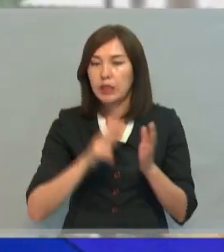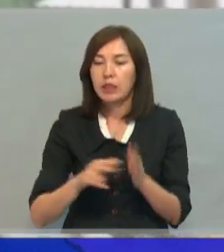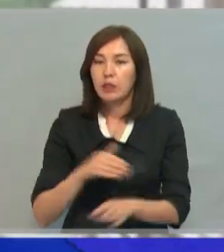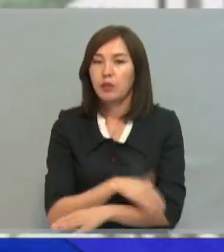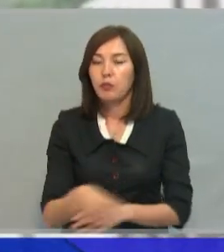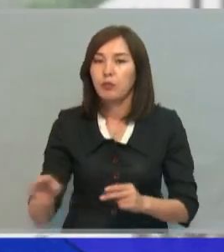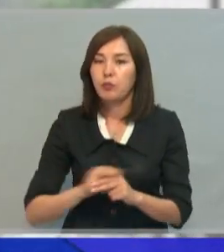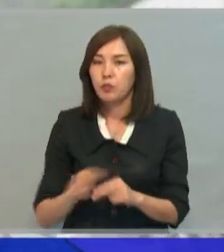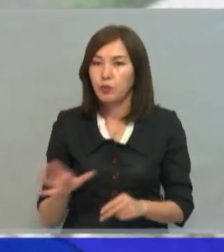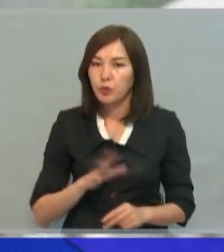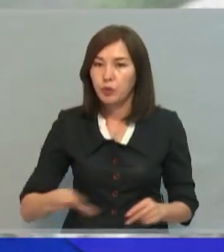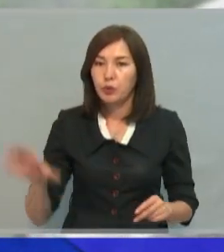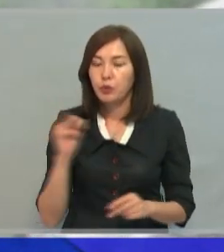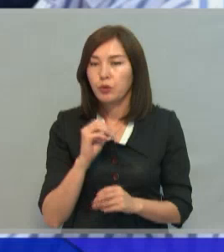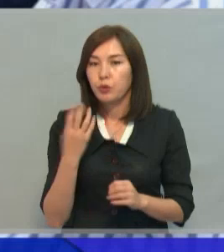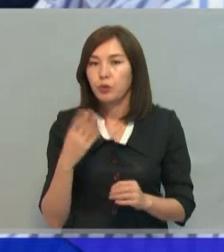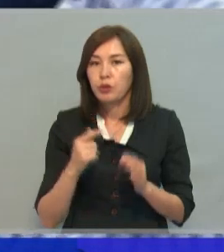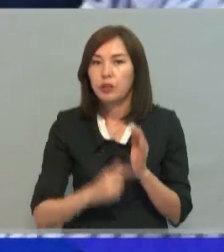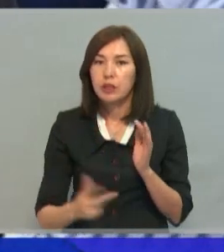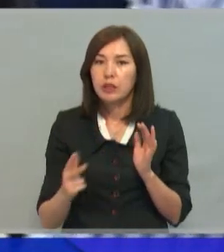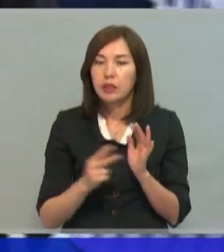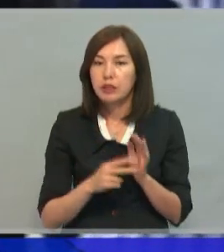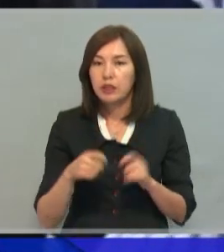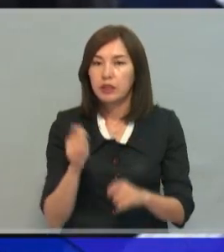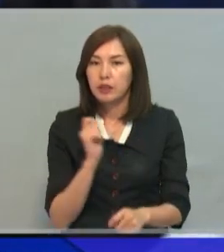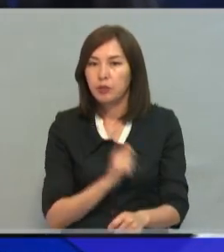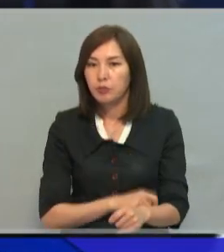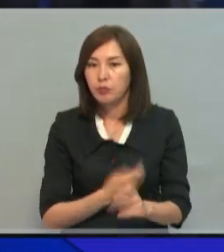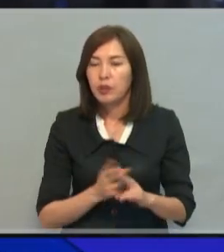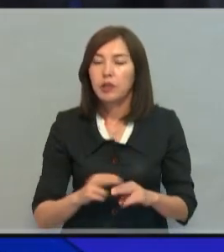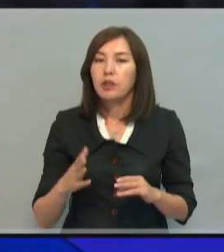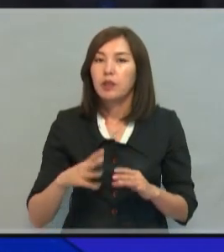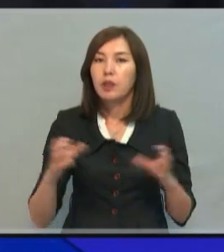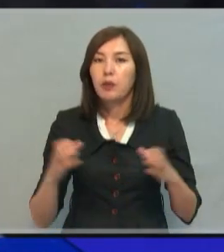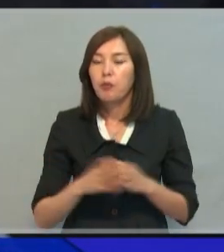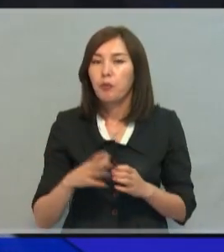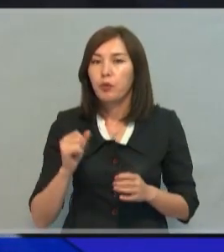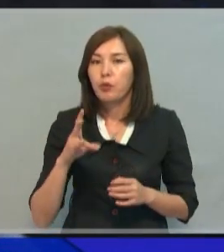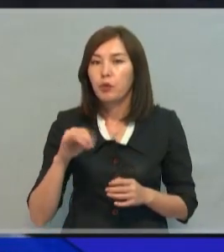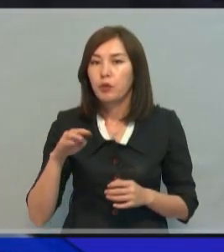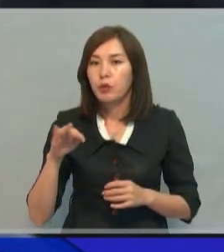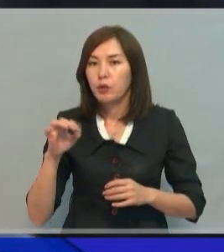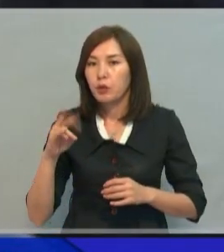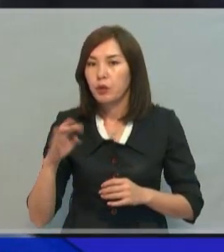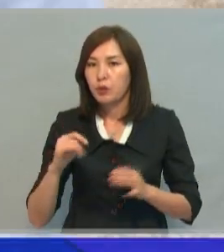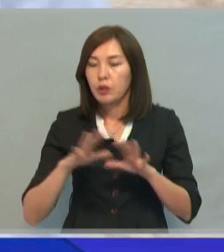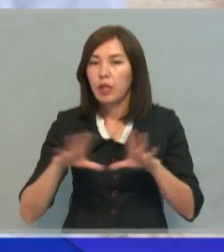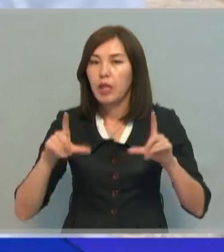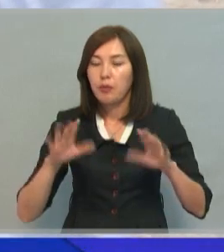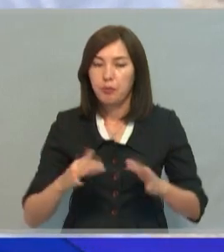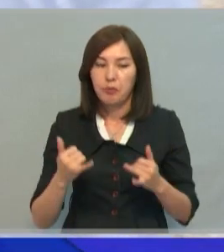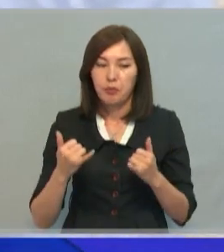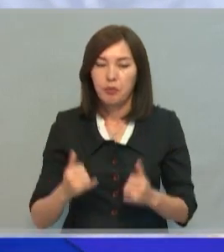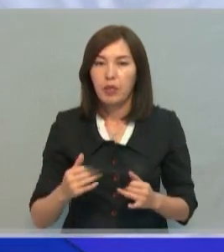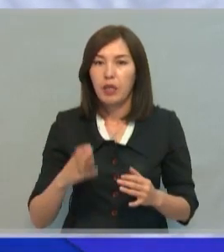көше жөндеуден өтеді. Жалпы ұзындығы 14 бүтін 10-нан 8 шақырым. Атап айтқанда мердігер Нұрлы жол жауапкершілігі шектеулі серіктестігі